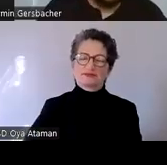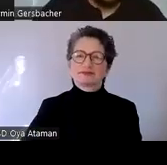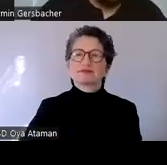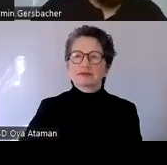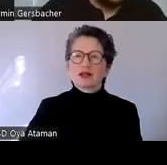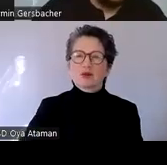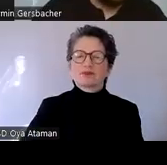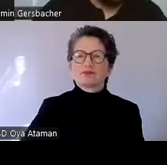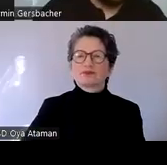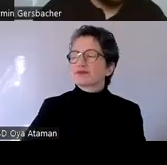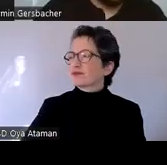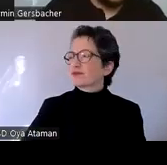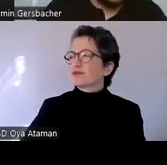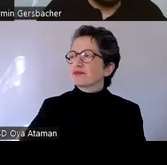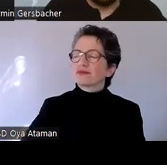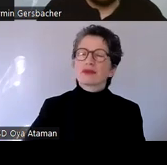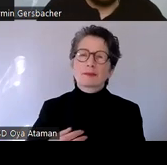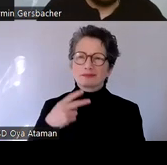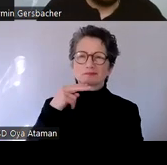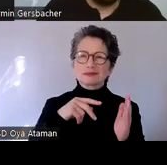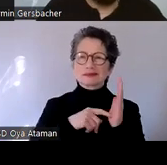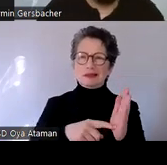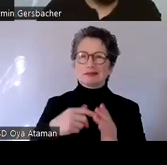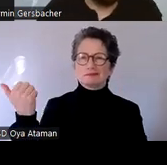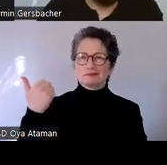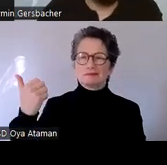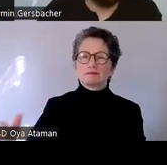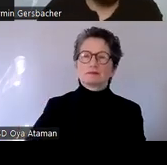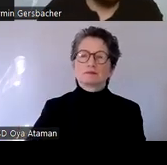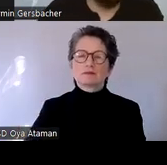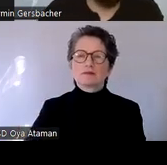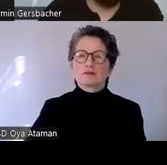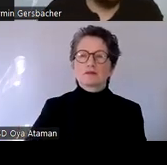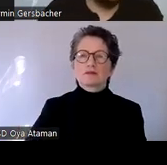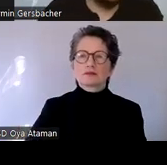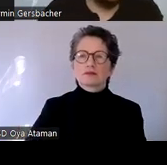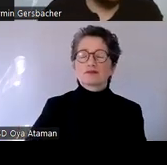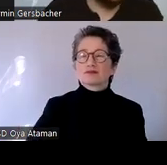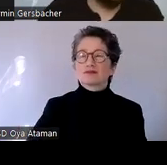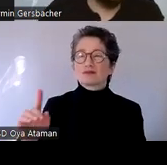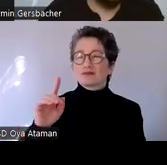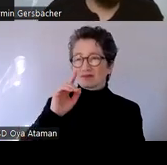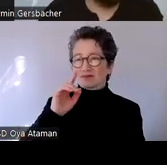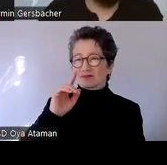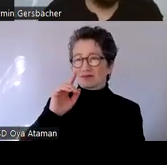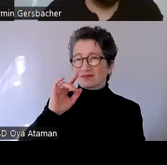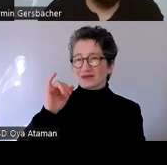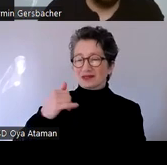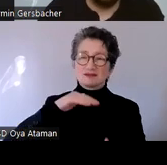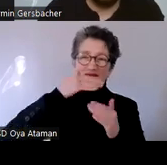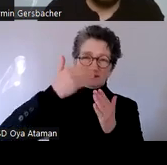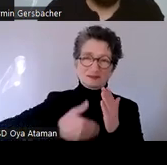Genau, ich würde ihn gerade mal zeigen, das Tool. Also ich habe jetzt, wenn man eine Seite untersuchen will, ich bin jetzt auf der Seite von der HDM